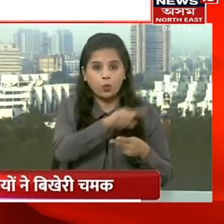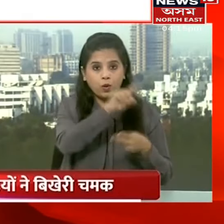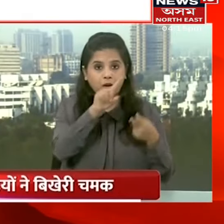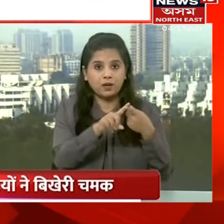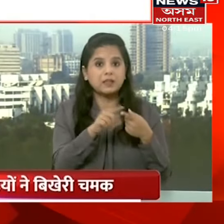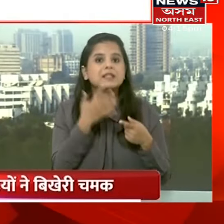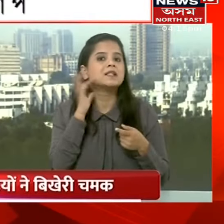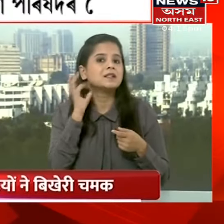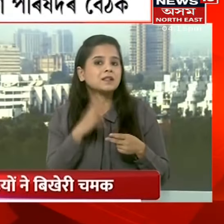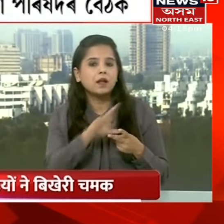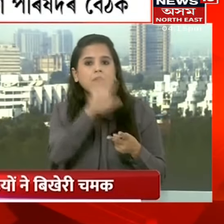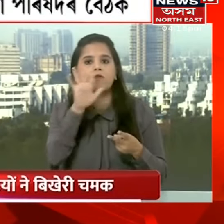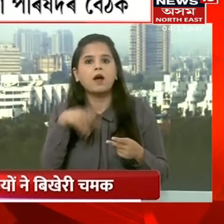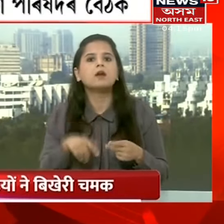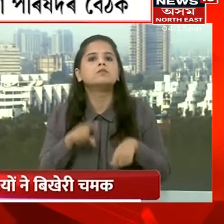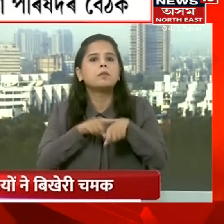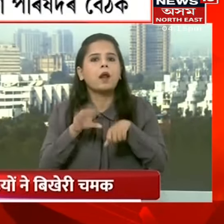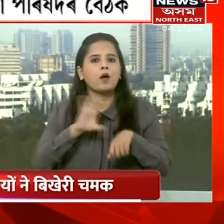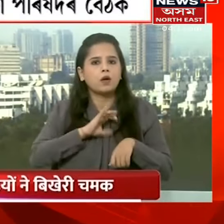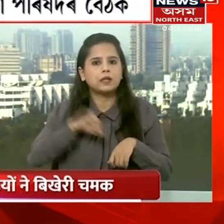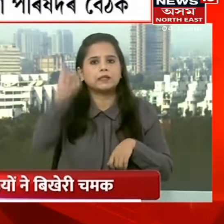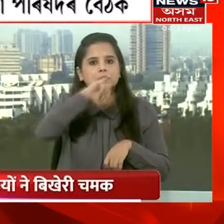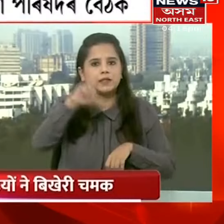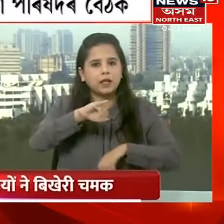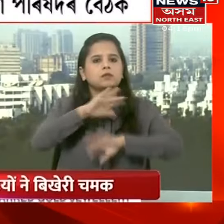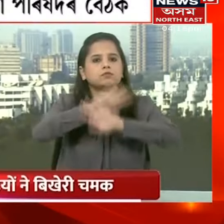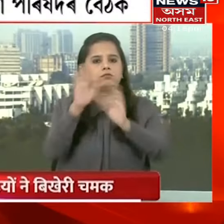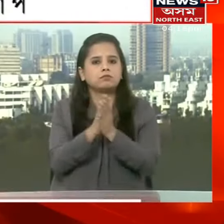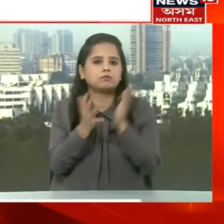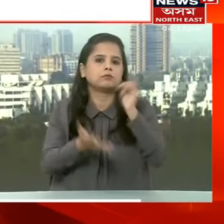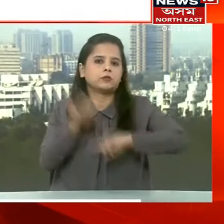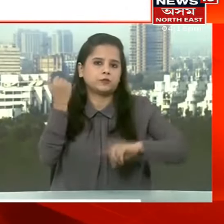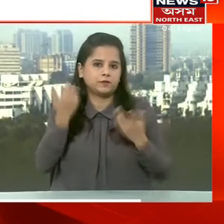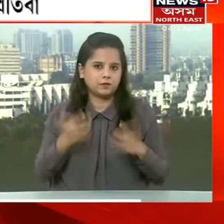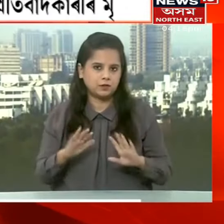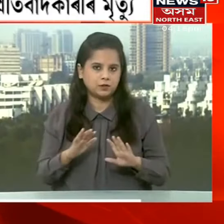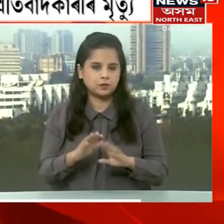सहित 6 पदक के साथ किया अभियान का समापन